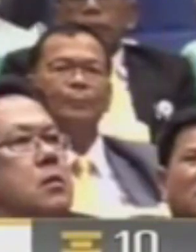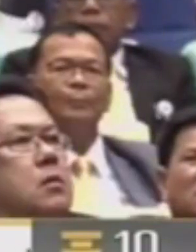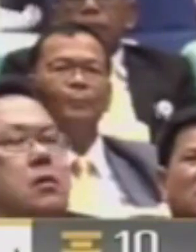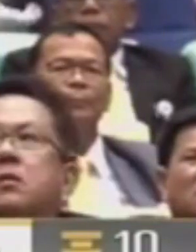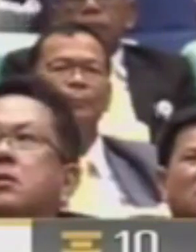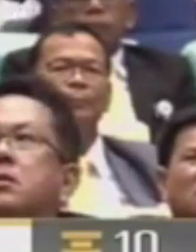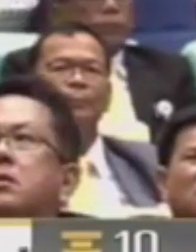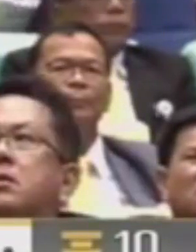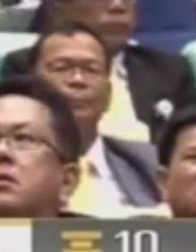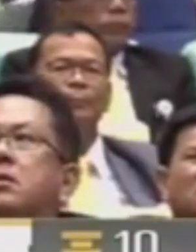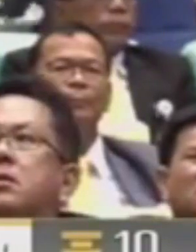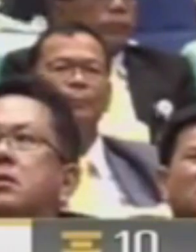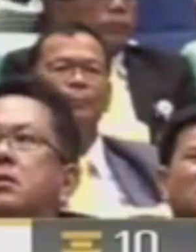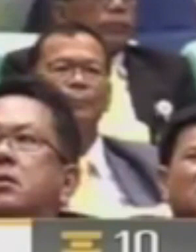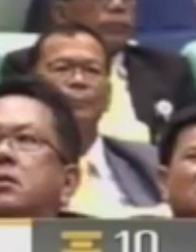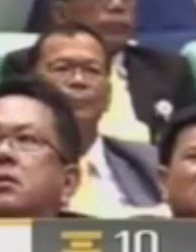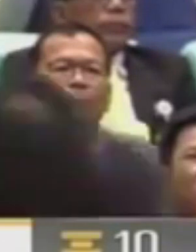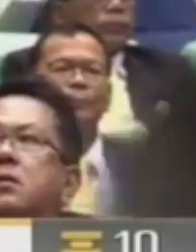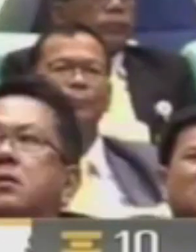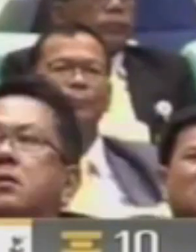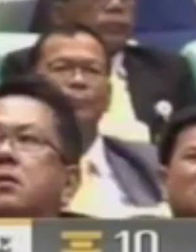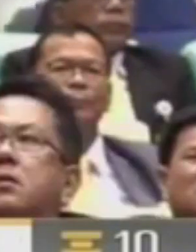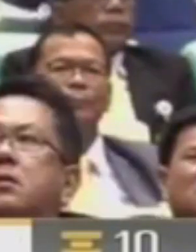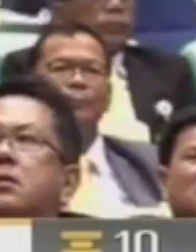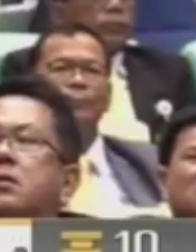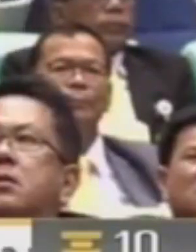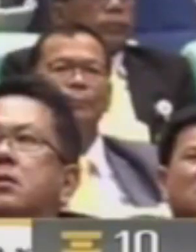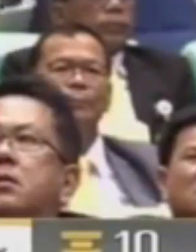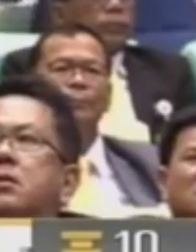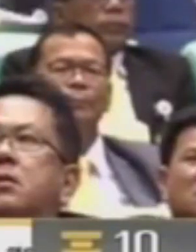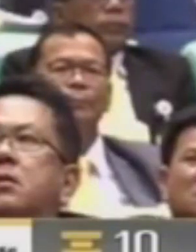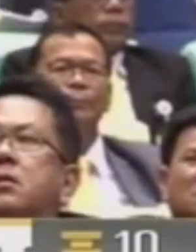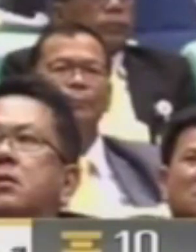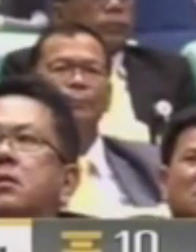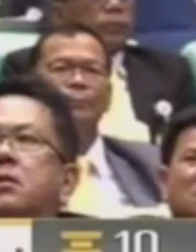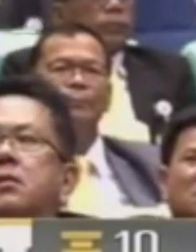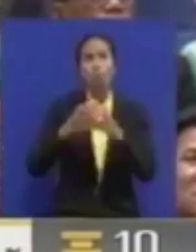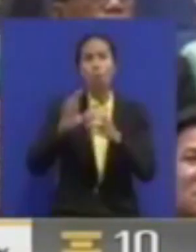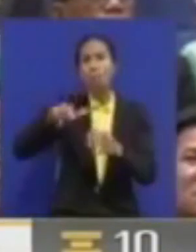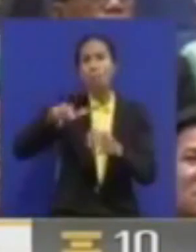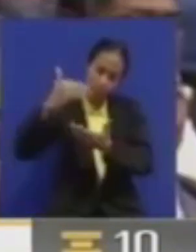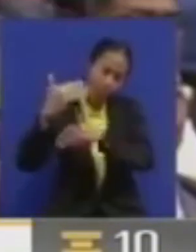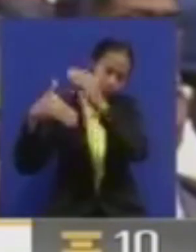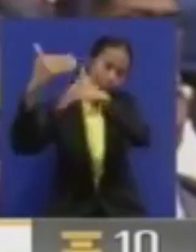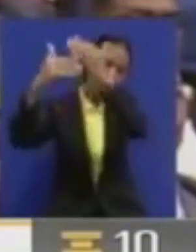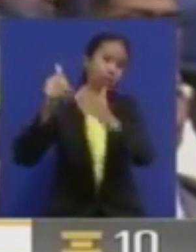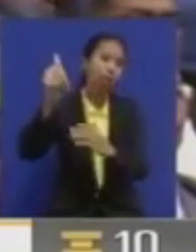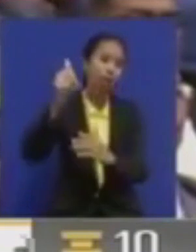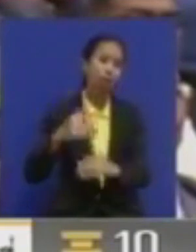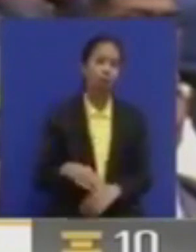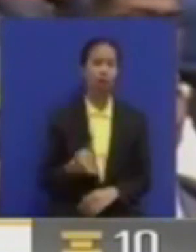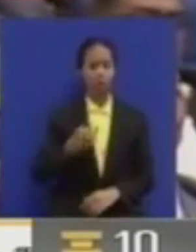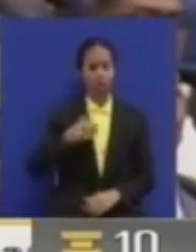อกสิทธิ์เพราะว่าตัวเองไม่เห็นด้วยที่จะให้เลื่อนเพราะถ้าไม่พร้อมก็ควรจะทำก่อนที่จะมีการประชุมเนื่องจากว่าสำนักงานเลขาธิการสภาได้ประชุ